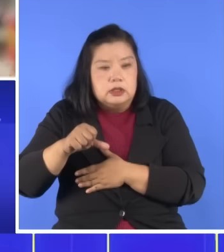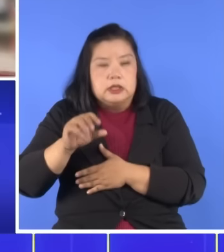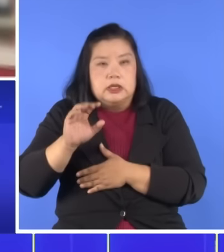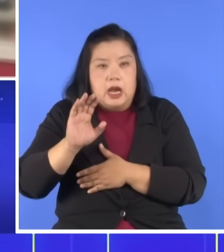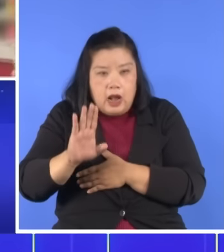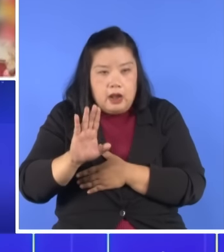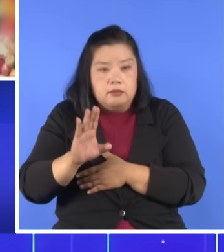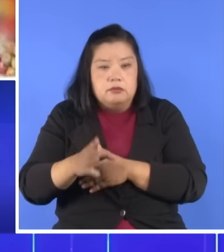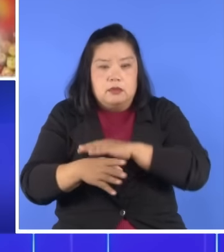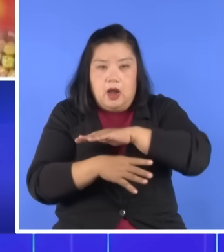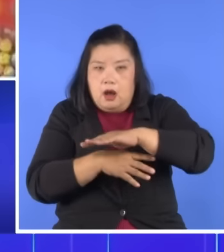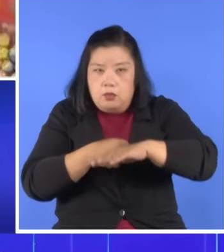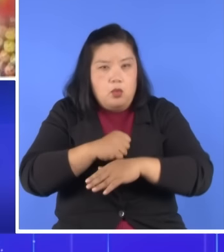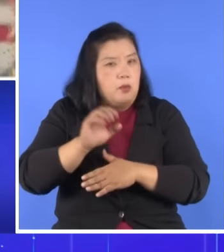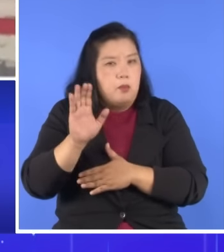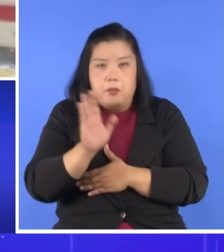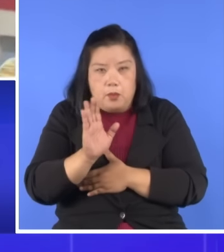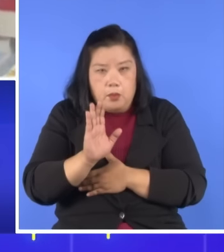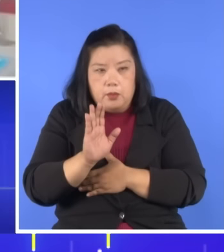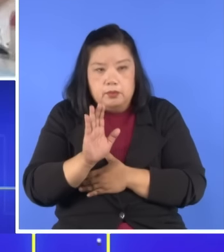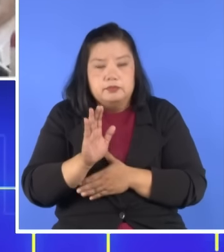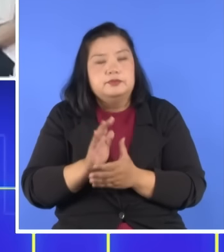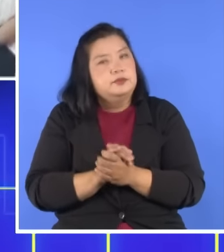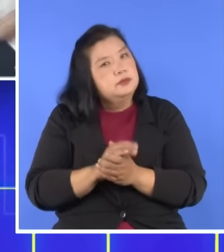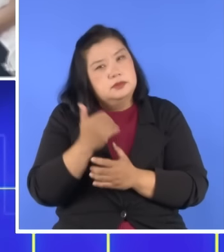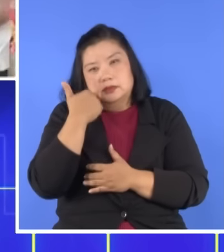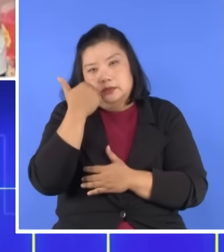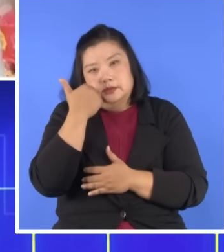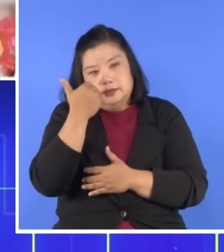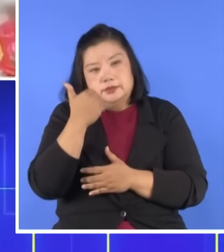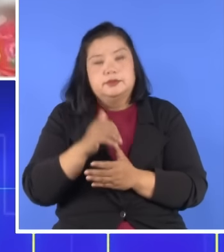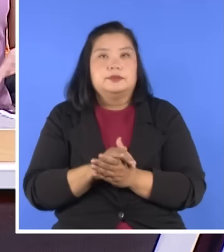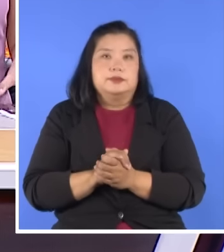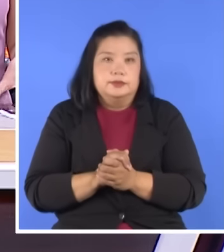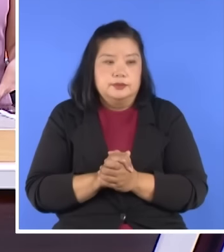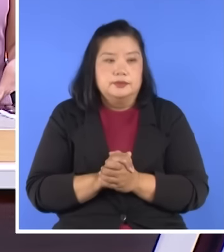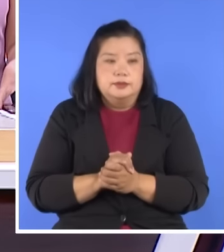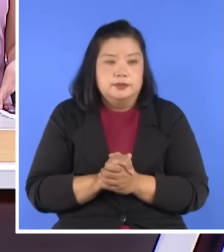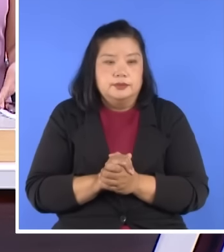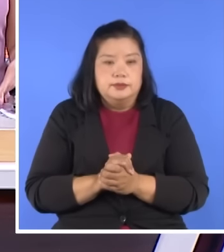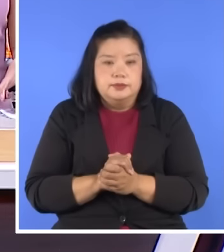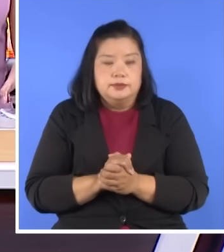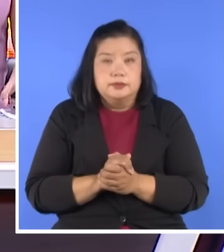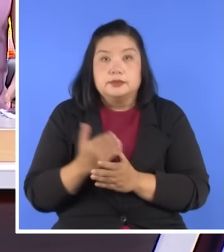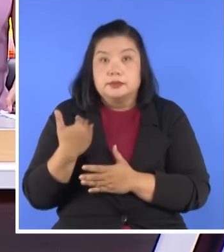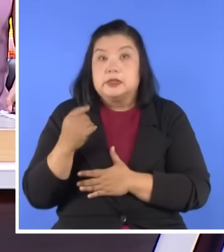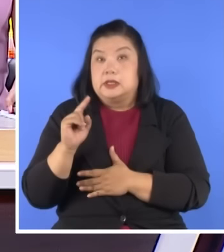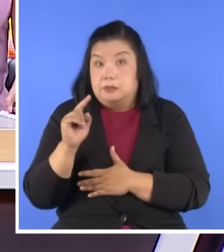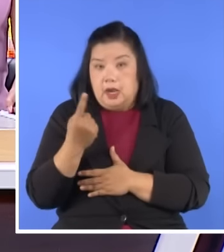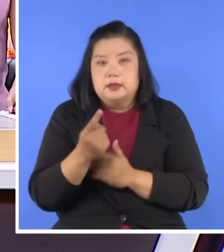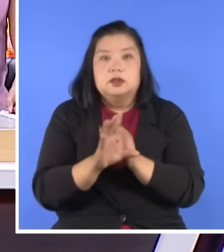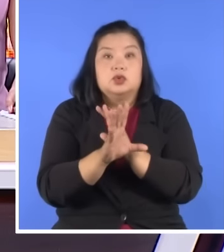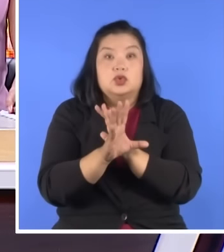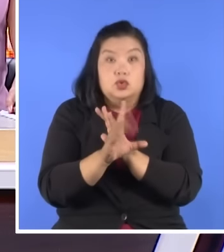คนสุรินเลยยาริเป็นจรเสียชื่อหมดเลยนี่นะคะส่วนเรื่องนี้ที่ชลบุรีค่ะตำรวจ